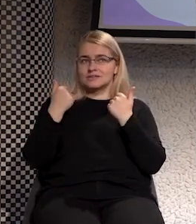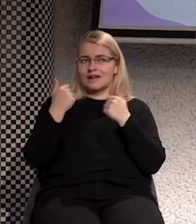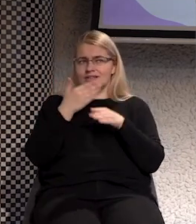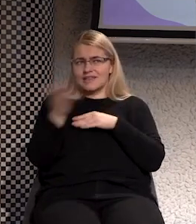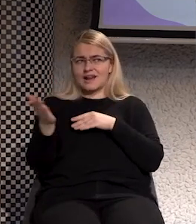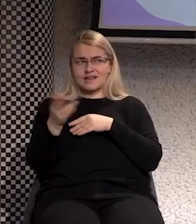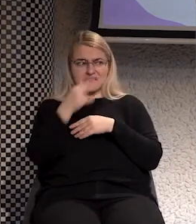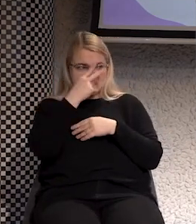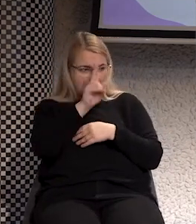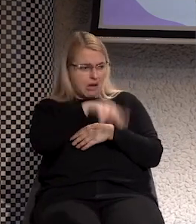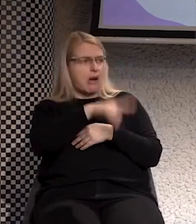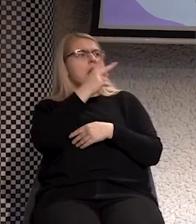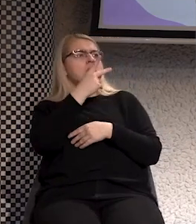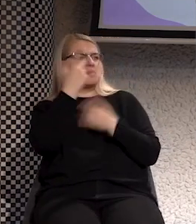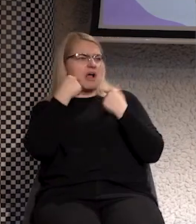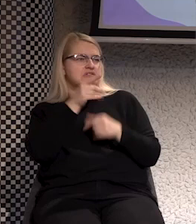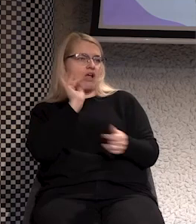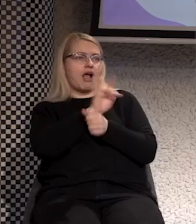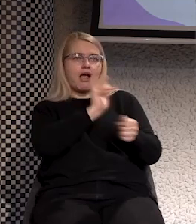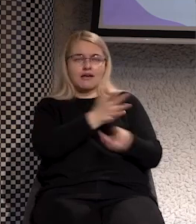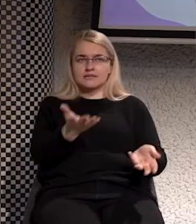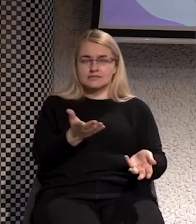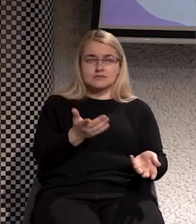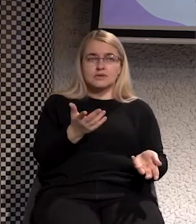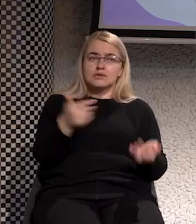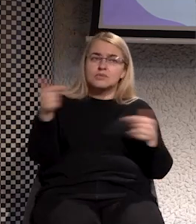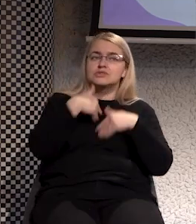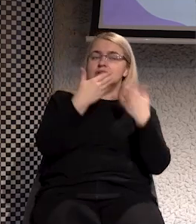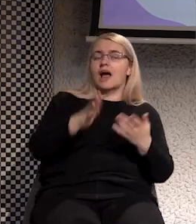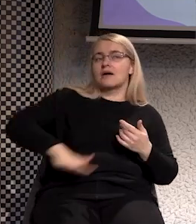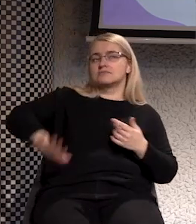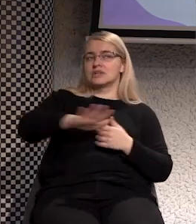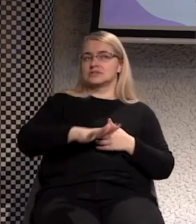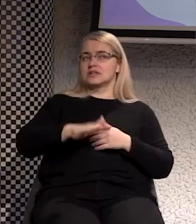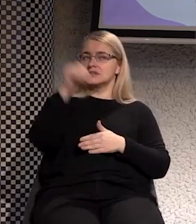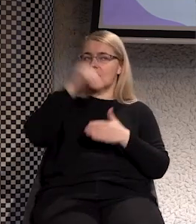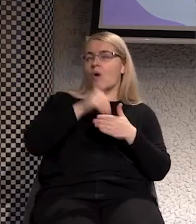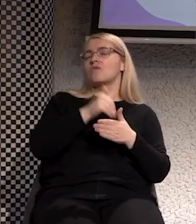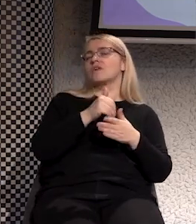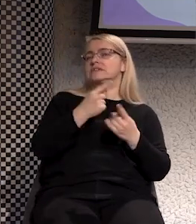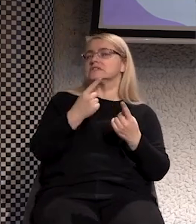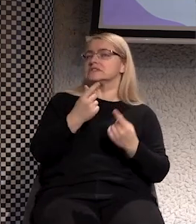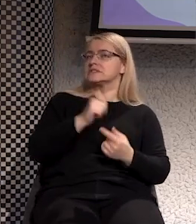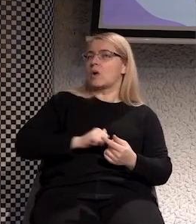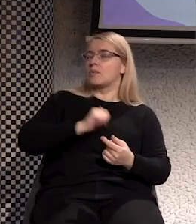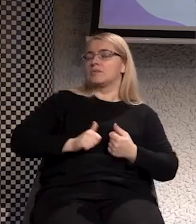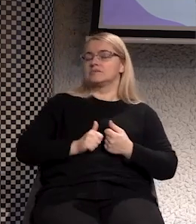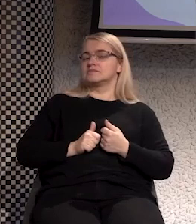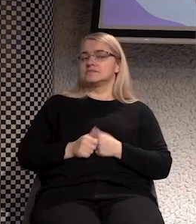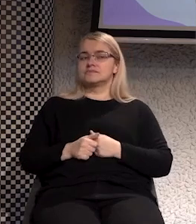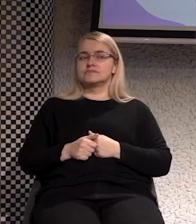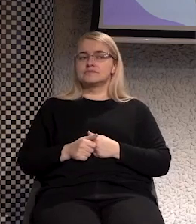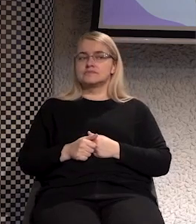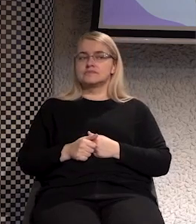Więc ja po prostu uważam, że jak on im się da przestrzeń do bycia sobą, to będą sobą i to wcale nie znaczy, że będą po prostu przemocowymi gośćmi